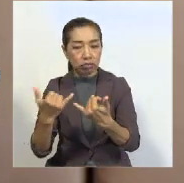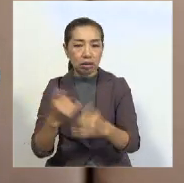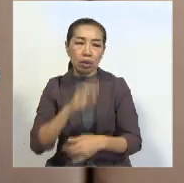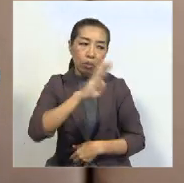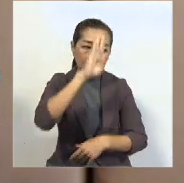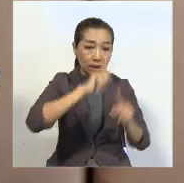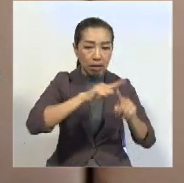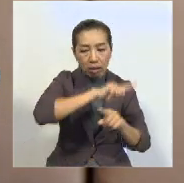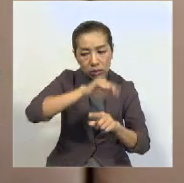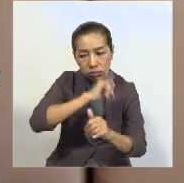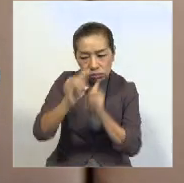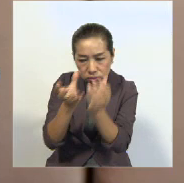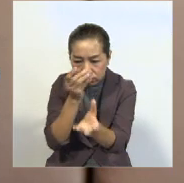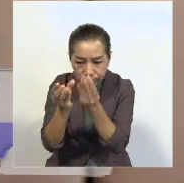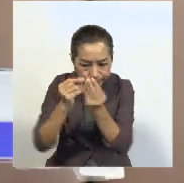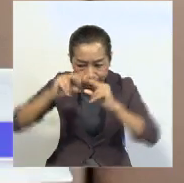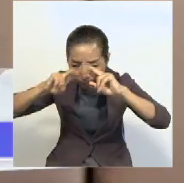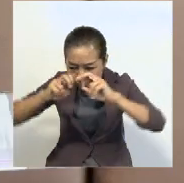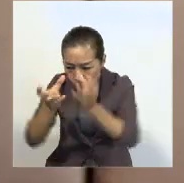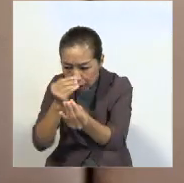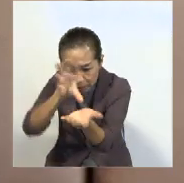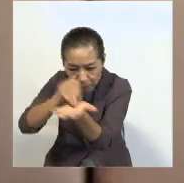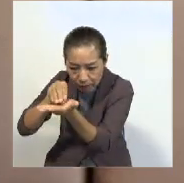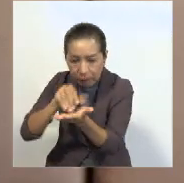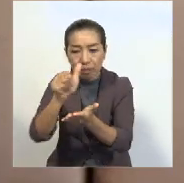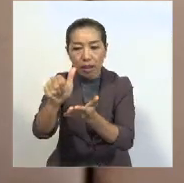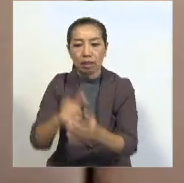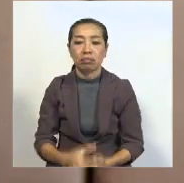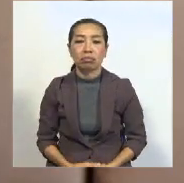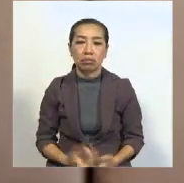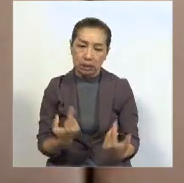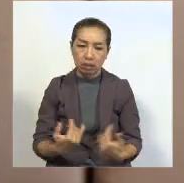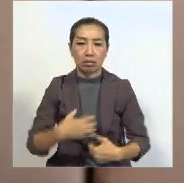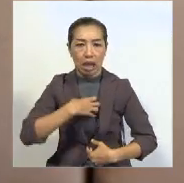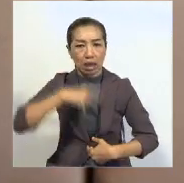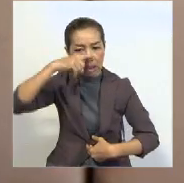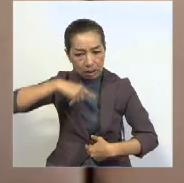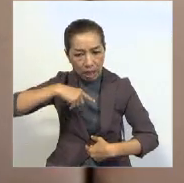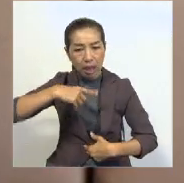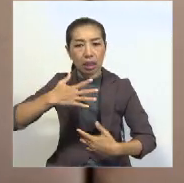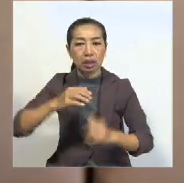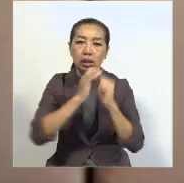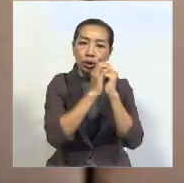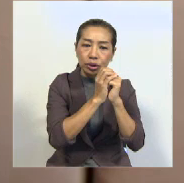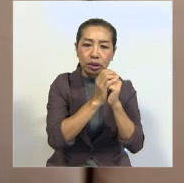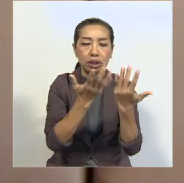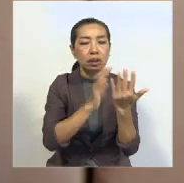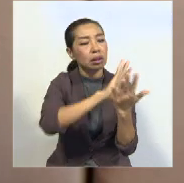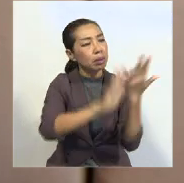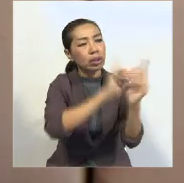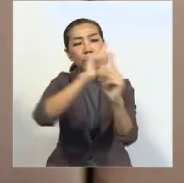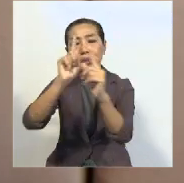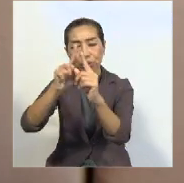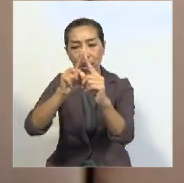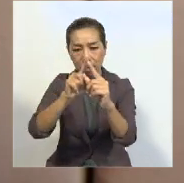ได้ก็อยากให้นักลงทุนทั้งไทยทั้งจีนแล้วก็ประเทศอื่นๆเนี่ยเข้